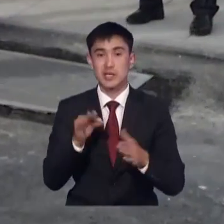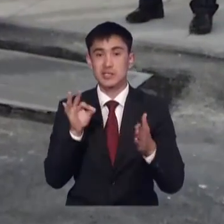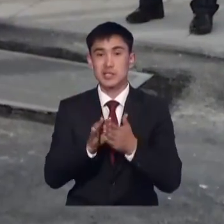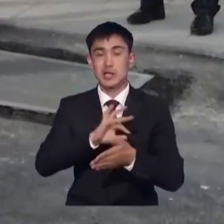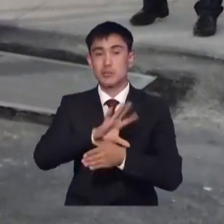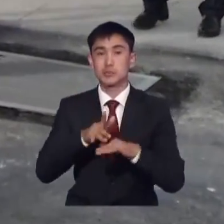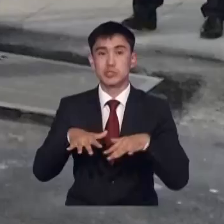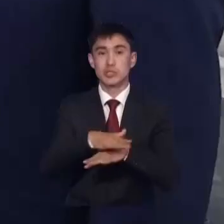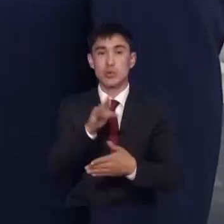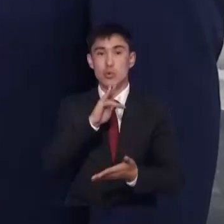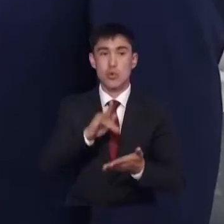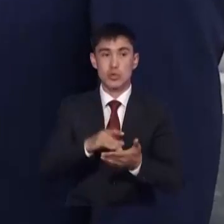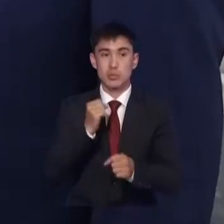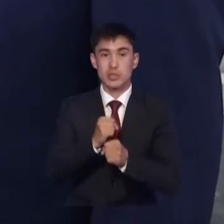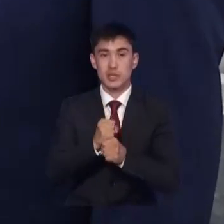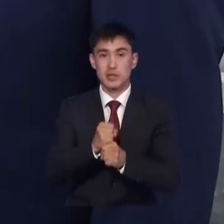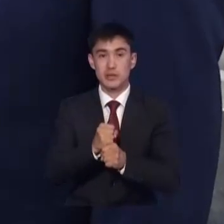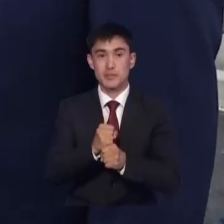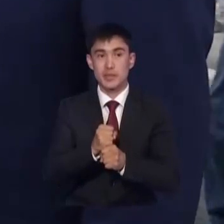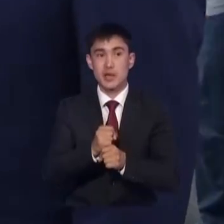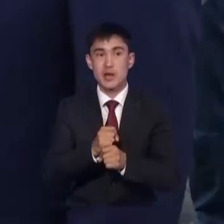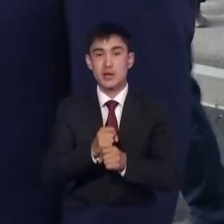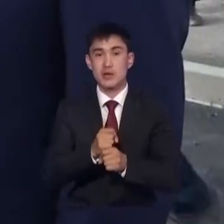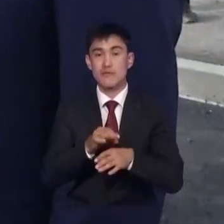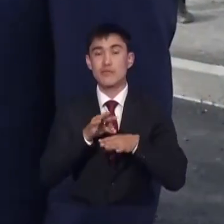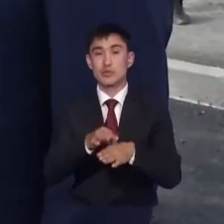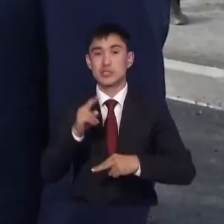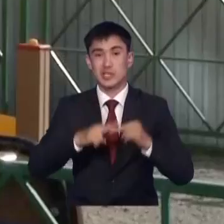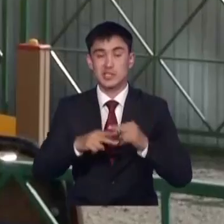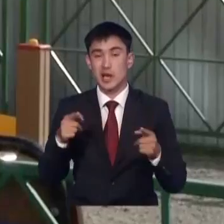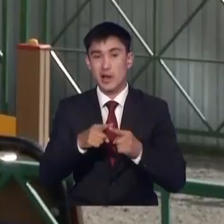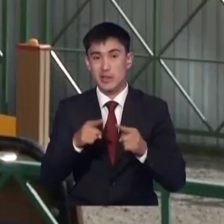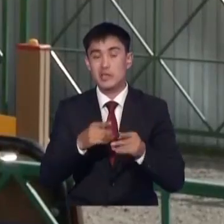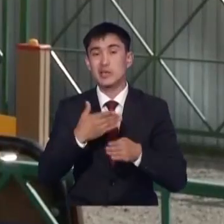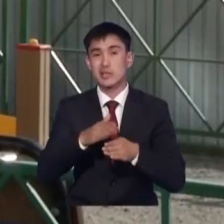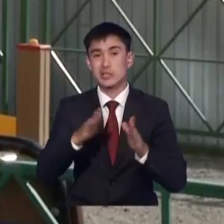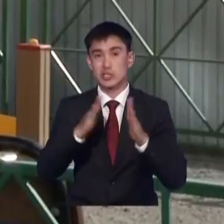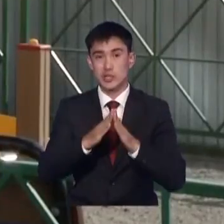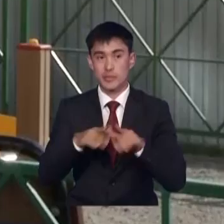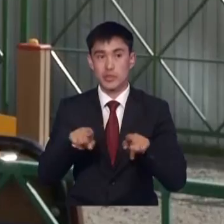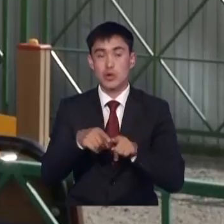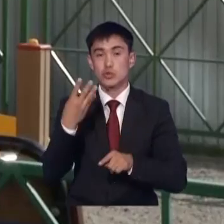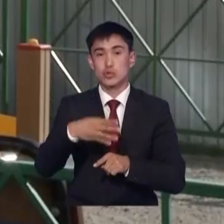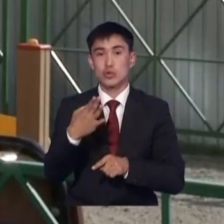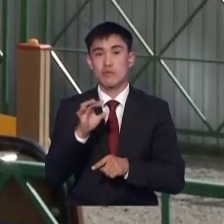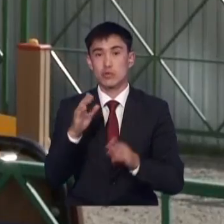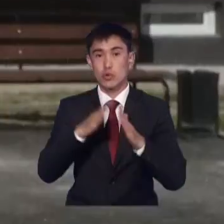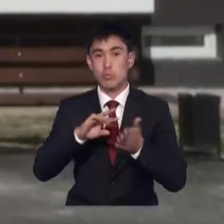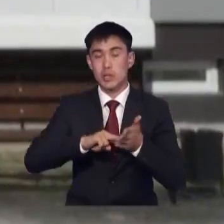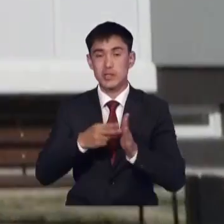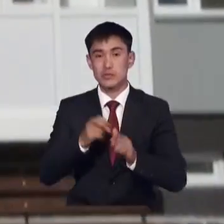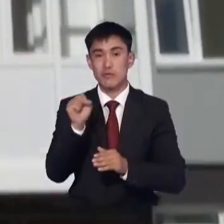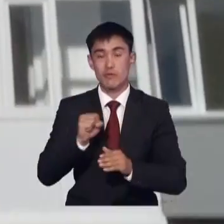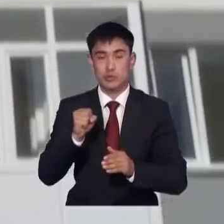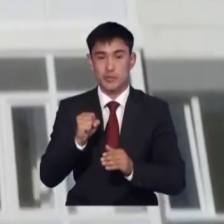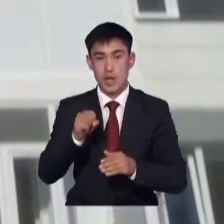обеспечения жителей города необходимыми квадратными метрами ведётся строительство Не только арендного но и кредитного жилья такой сорокова дом планируется сдать в